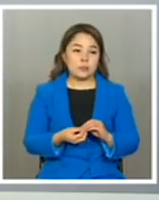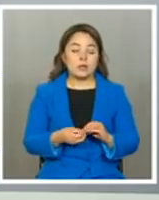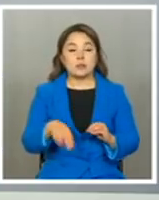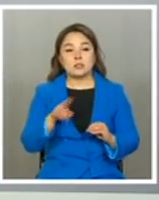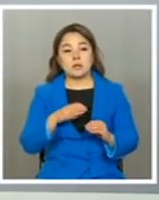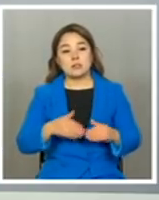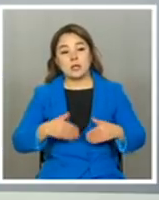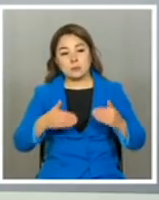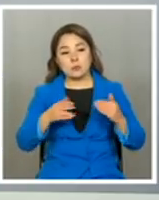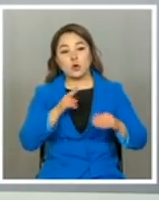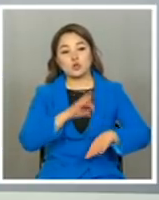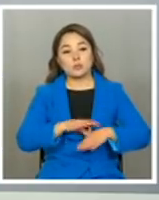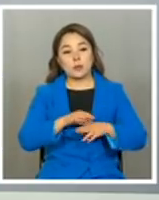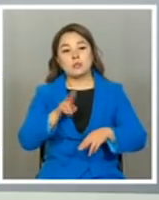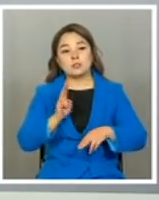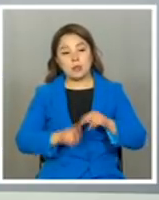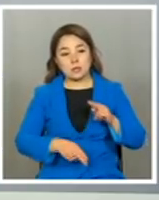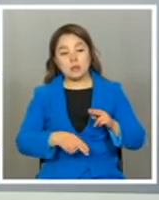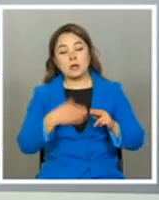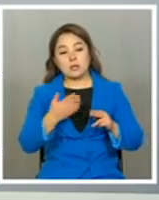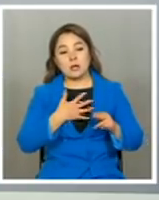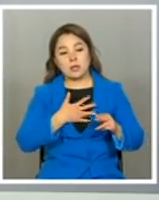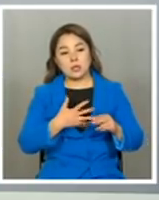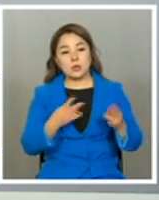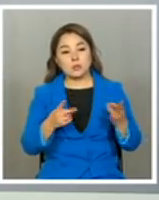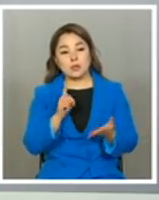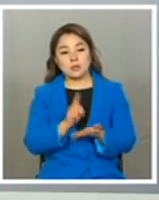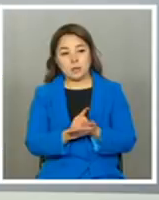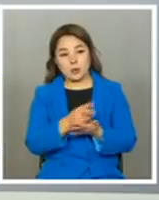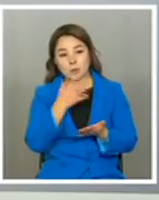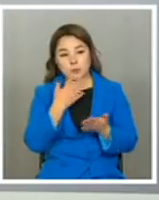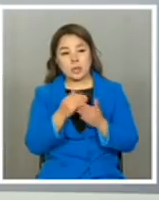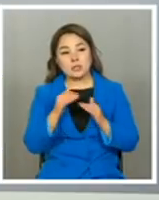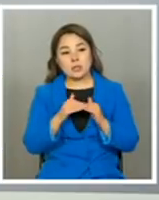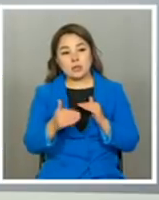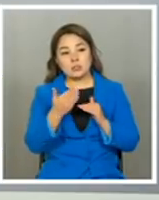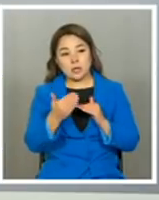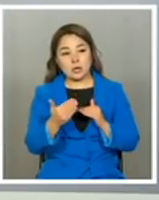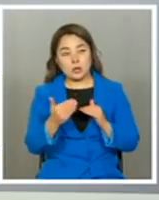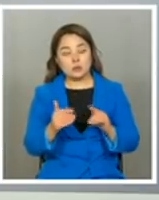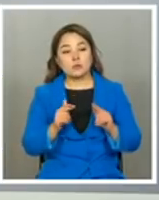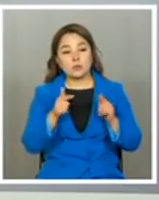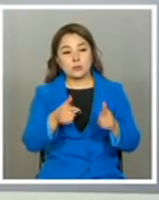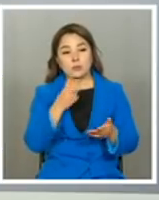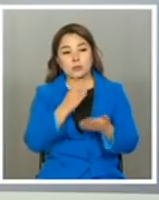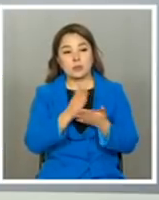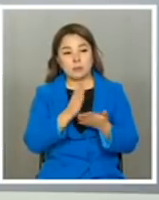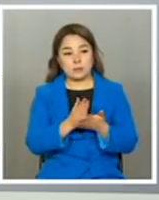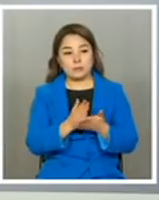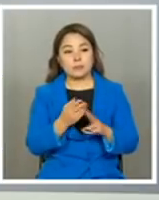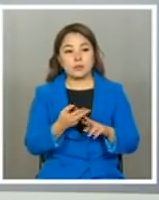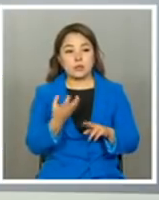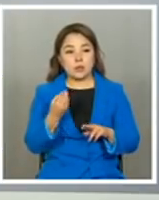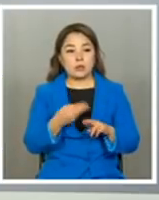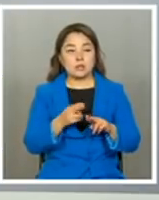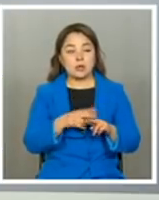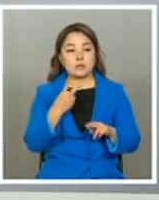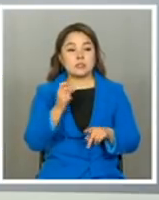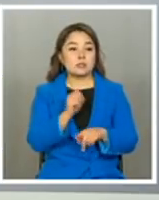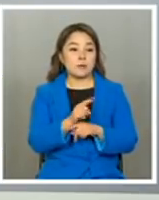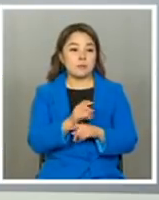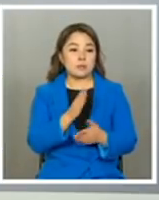динамикалық жұмыс аяқталғаннан кейін оттегінің қажеттілігі өзінің деңгейіне түсіп отырады екен. Және екінші тапсырмада